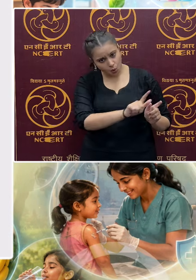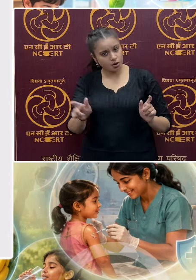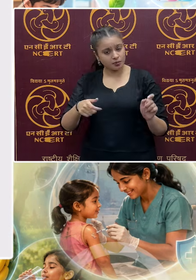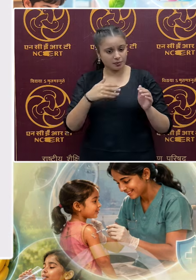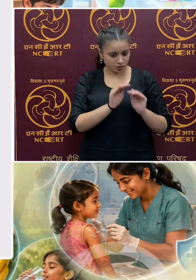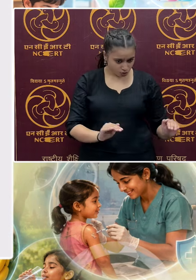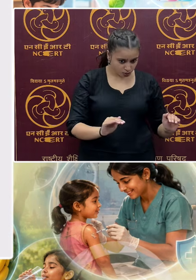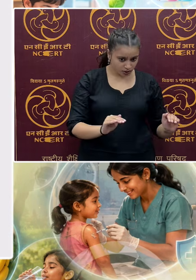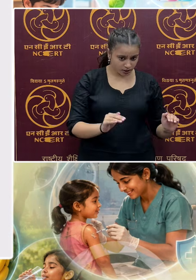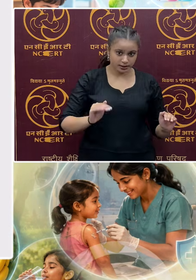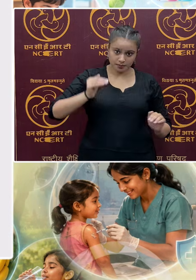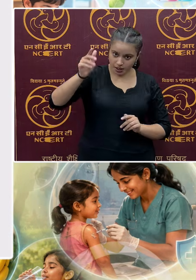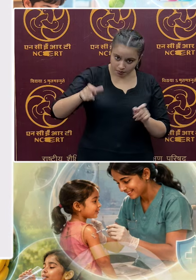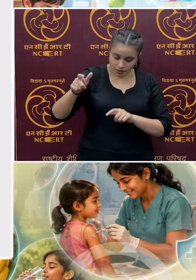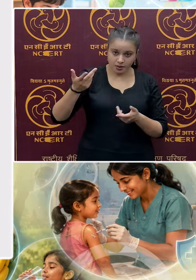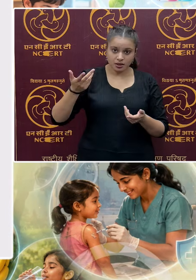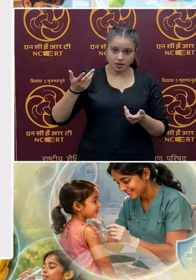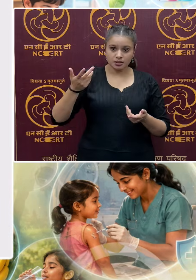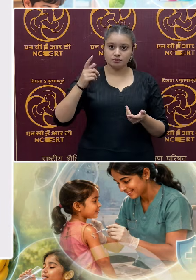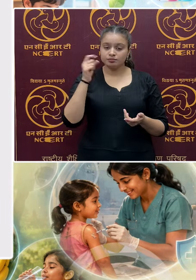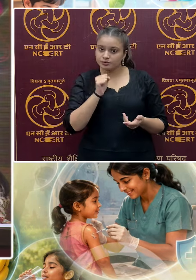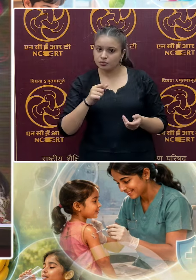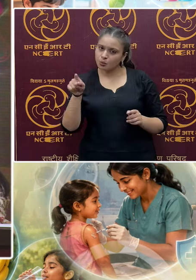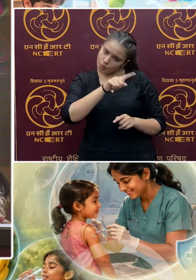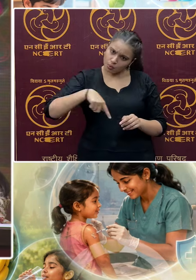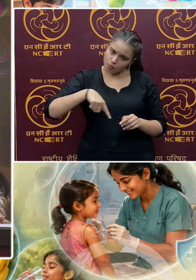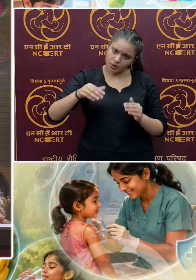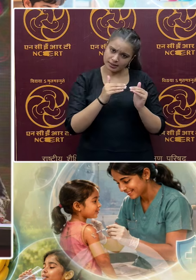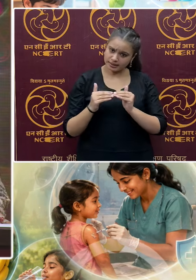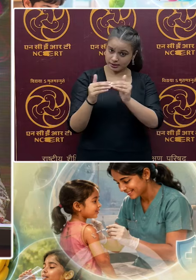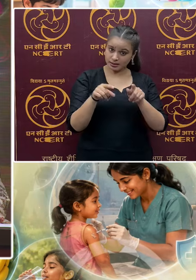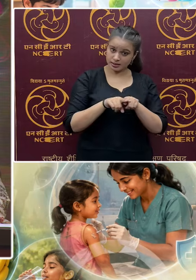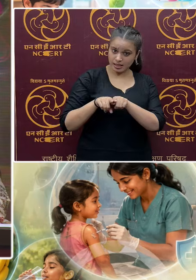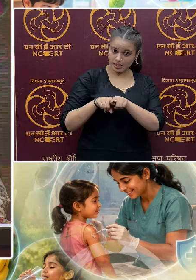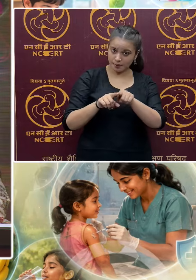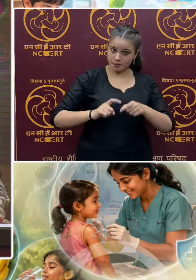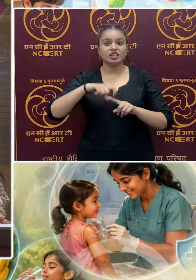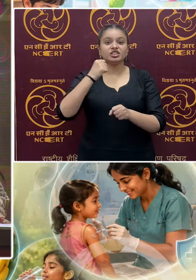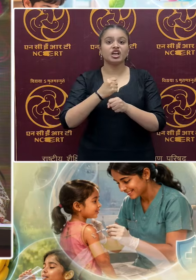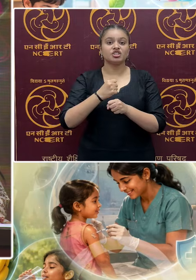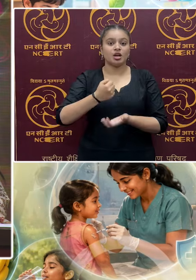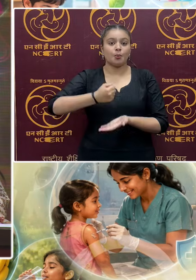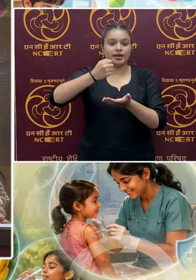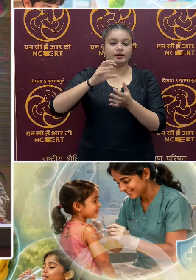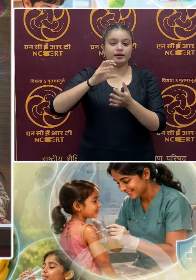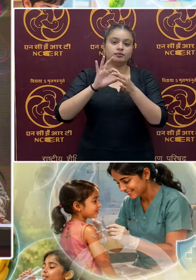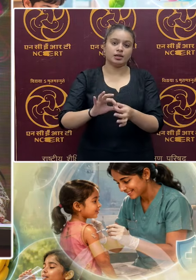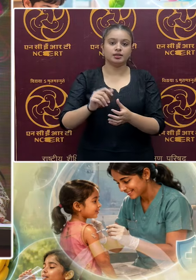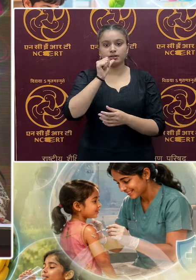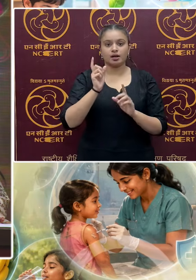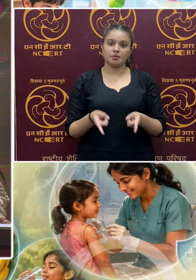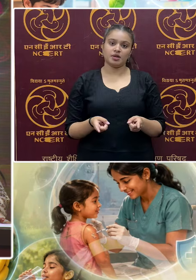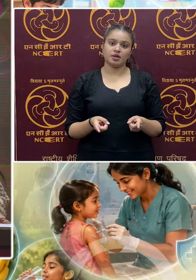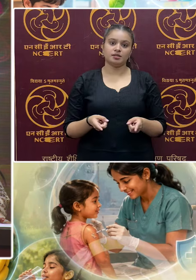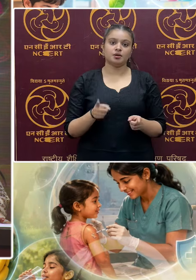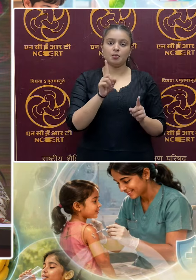बच्चे हैं, चाहे बड़े हैं, चाहे सीनियर सिटीजन हैं, सबके लिए क्या वो क्वांटिटी सेम होती है? सो यूजुअली इट कम्स टू 1